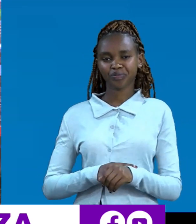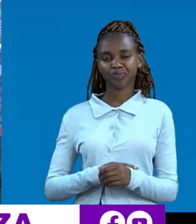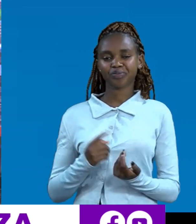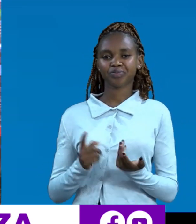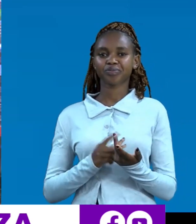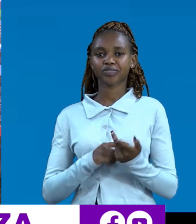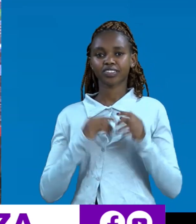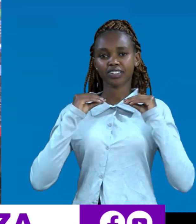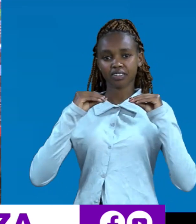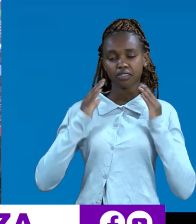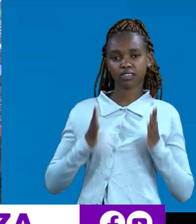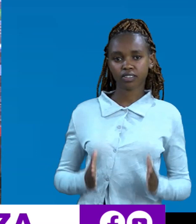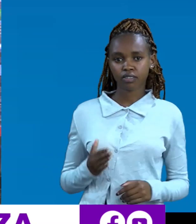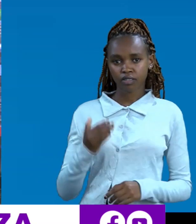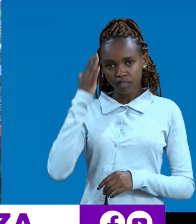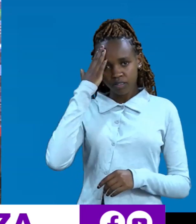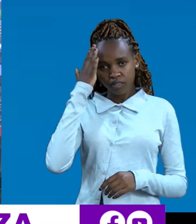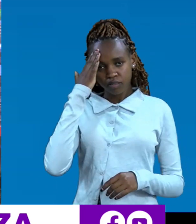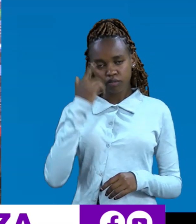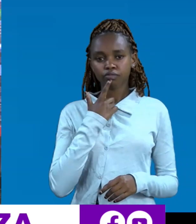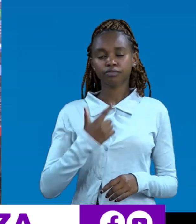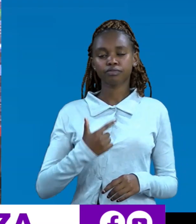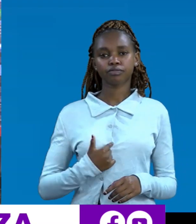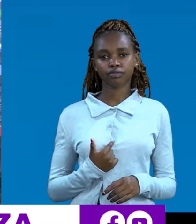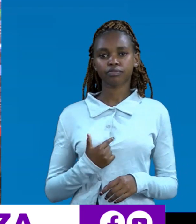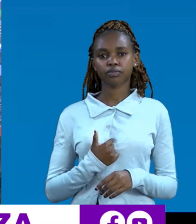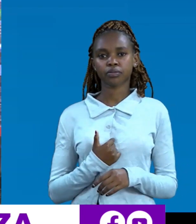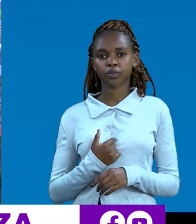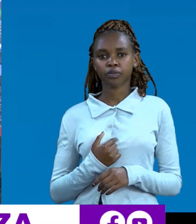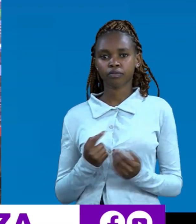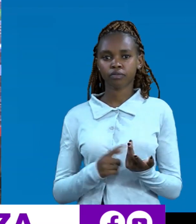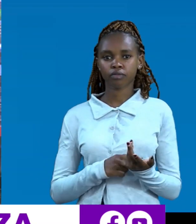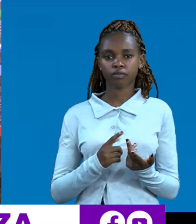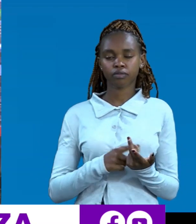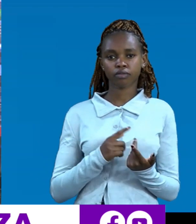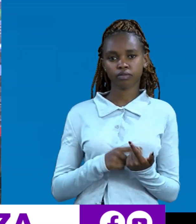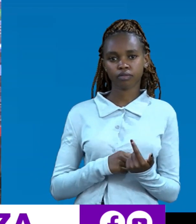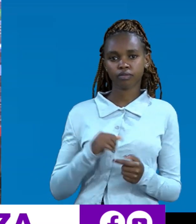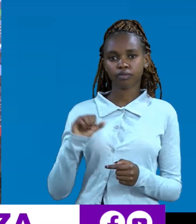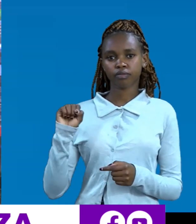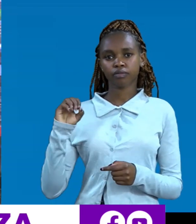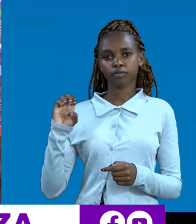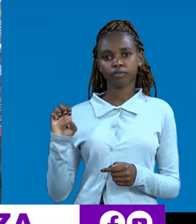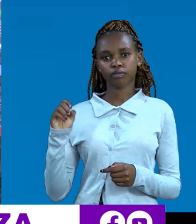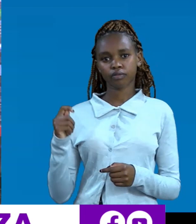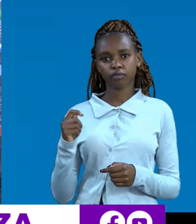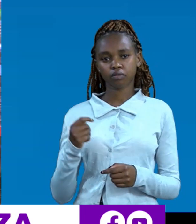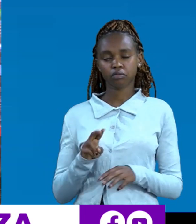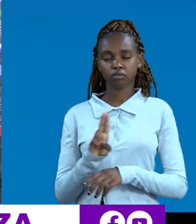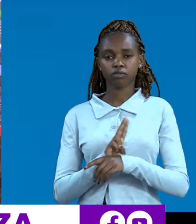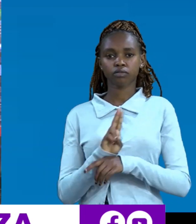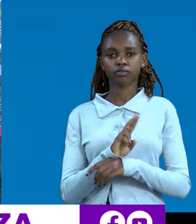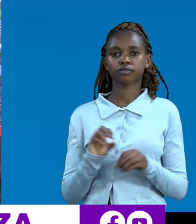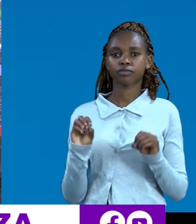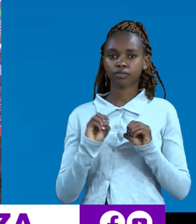sasa. Unajua mimi nilikuwa najiambianga aje, like mathematical set siwezi tumia. Like kwa